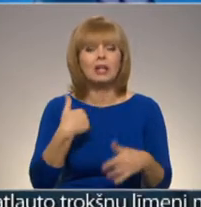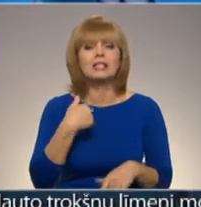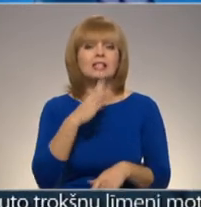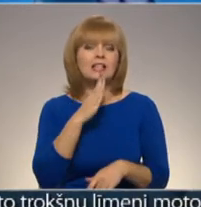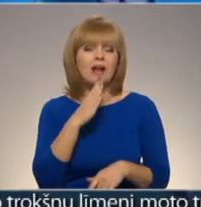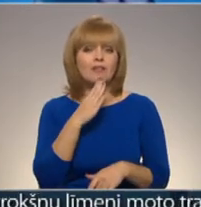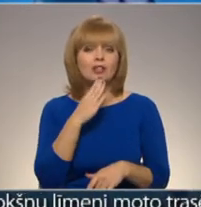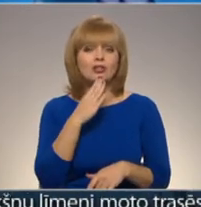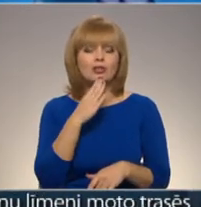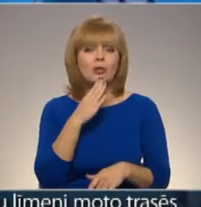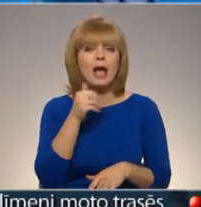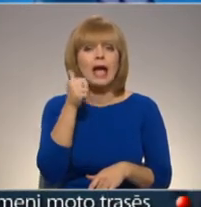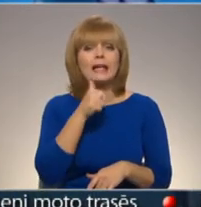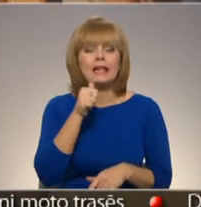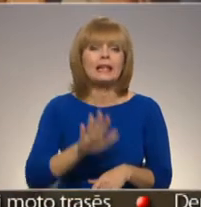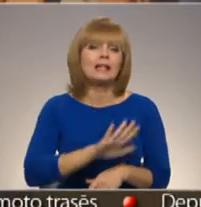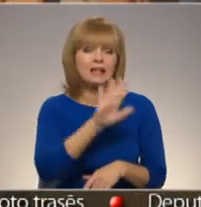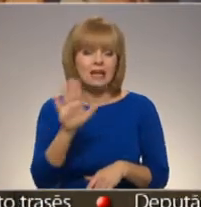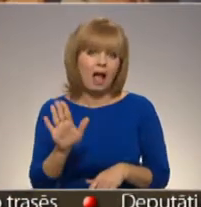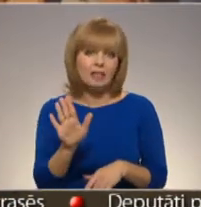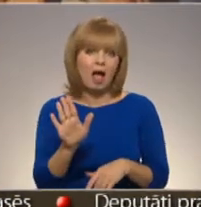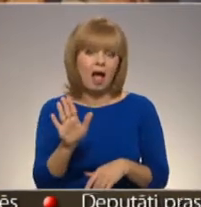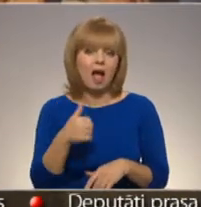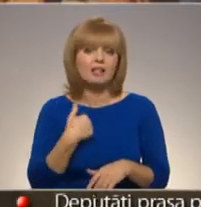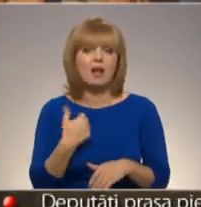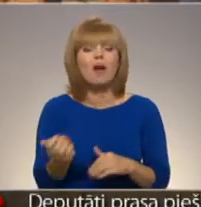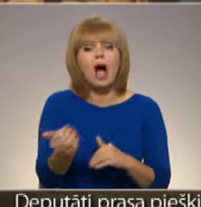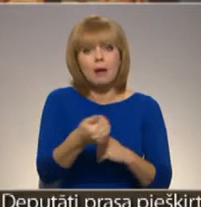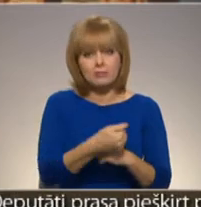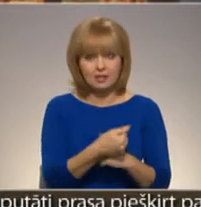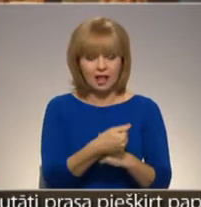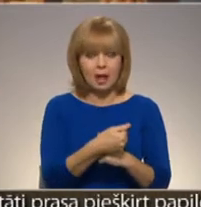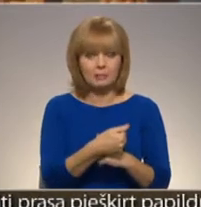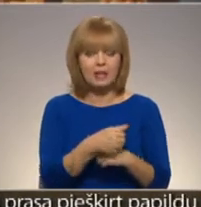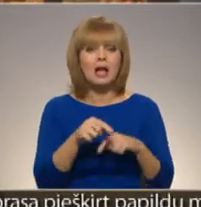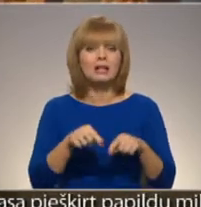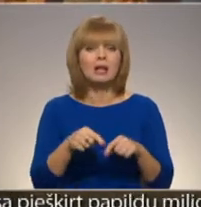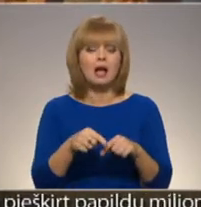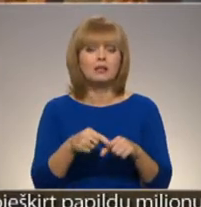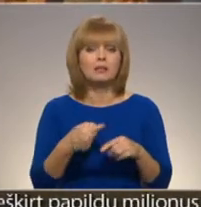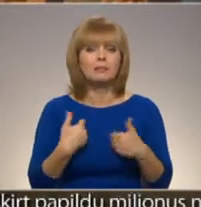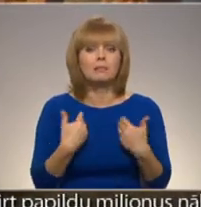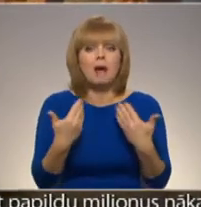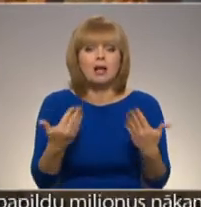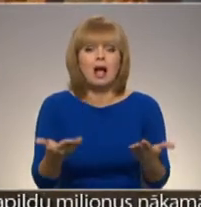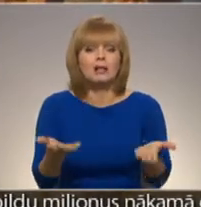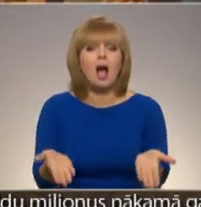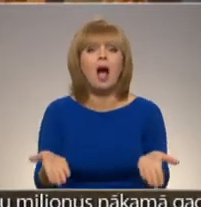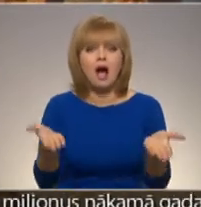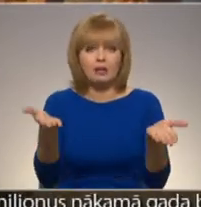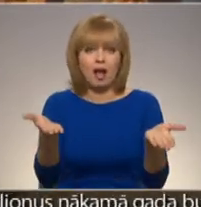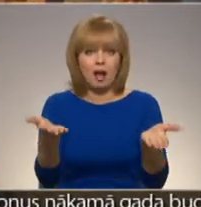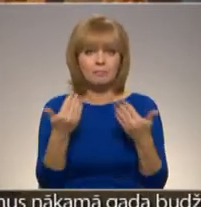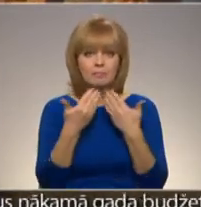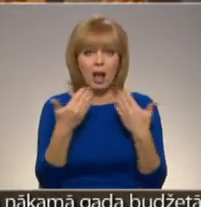ikdienā mēģinu arī apslēpt, un tā viņa cēla ārā. Un es beidzot kaut kā